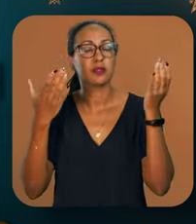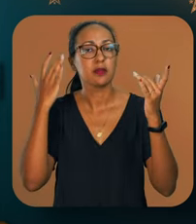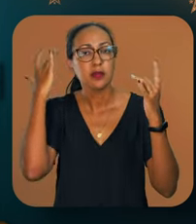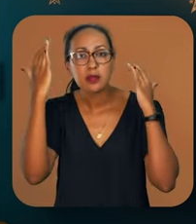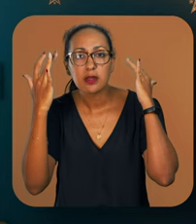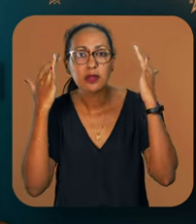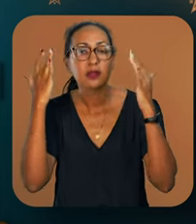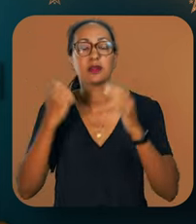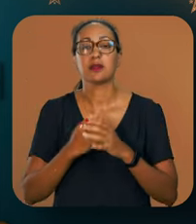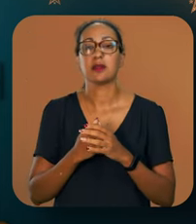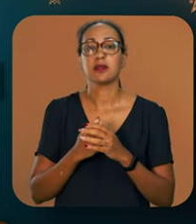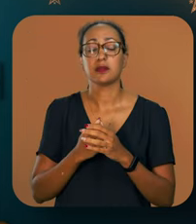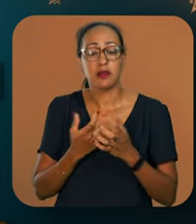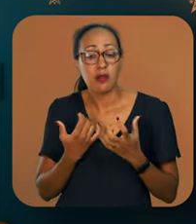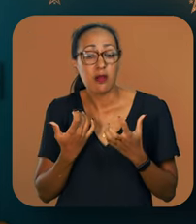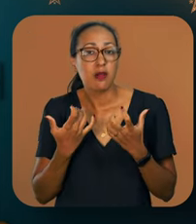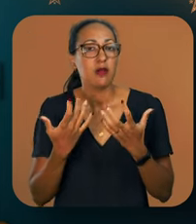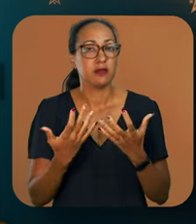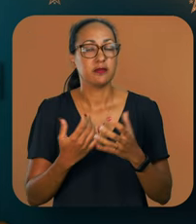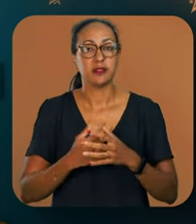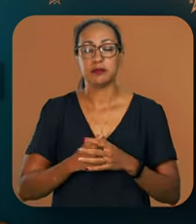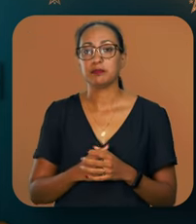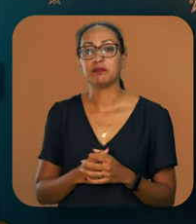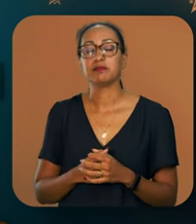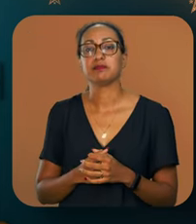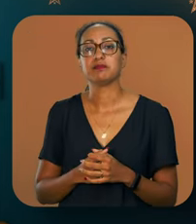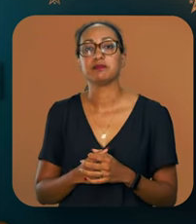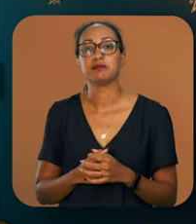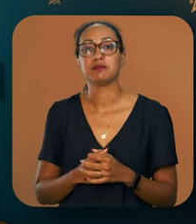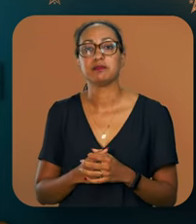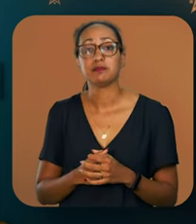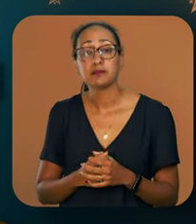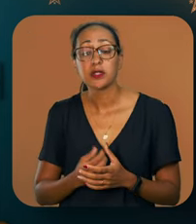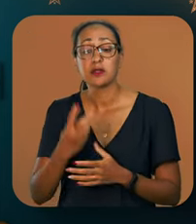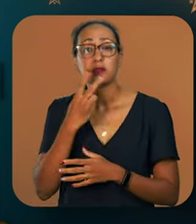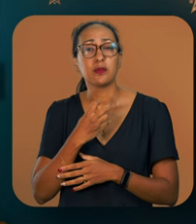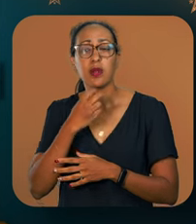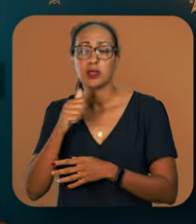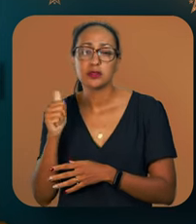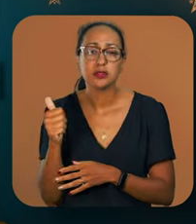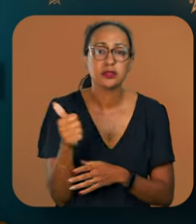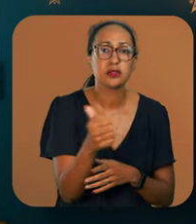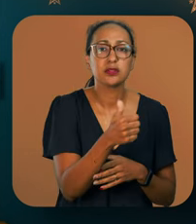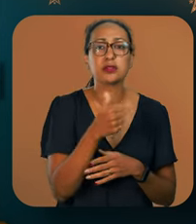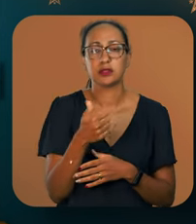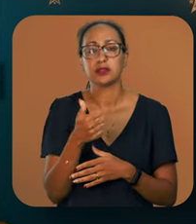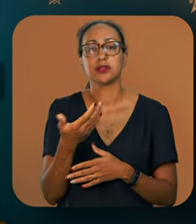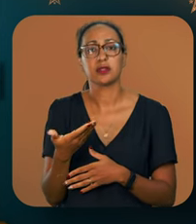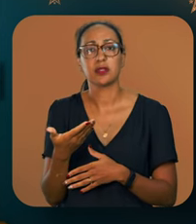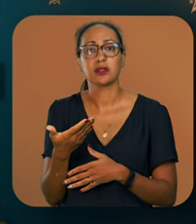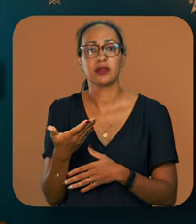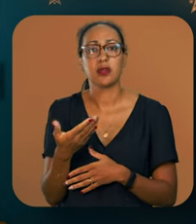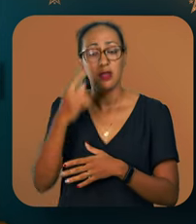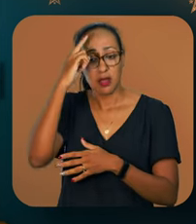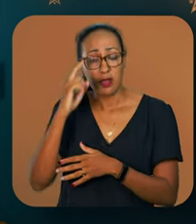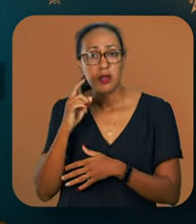préoccupations et vos aspiration je souhaite donner à chaque citoyen martiniquain une véritable